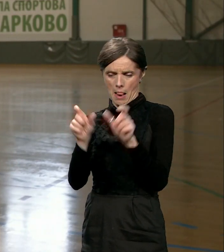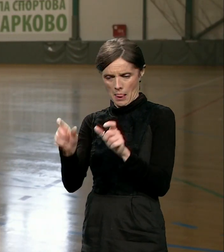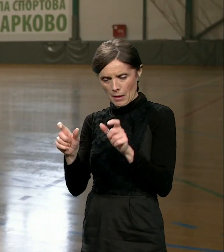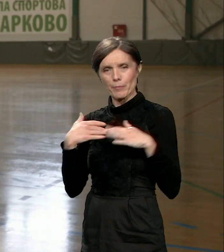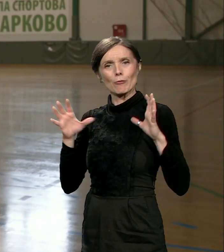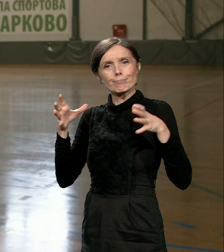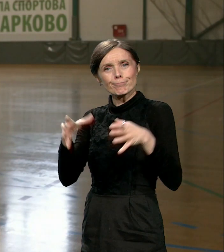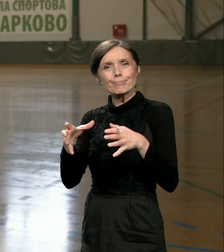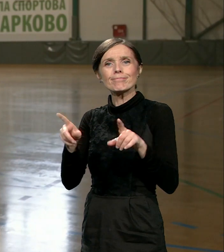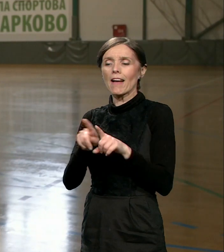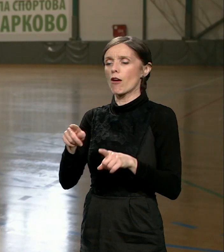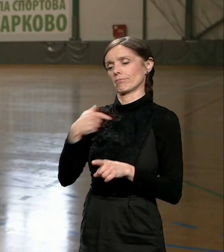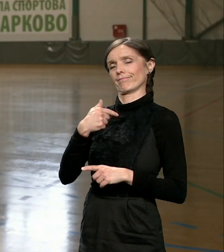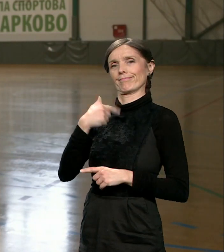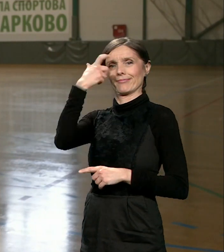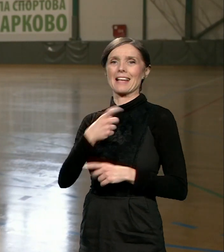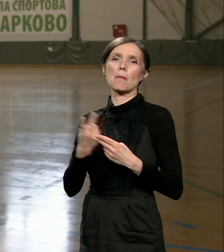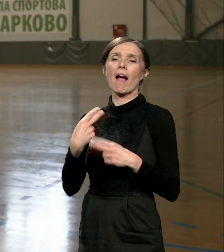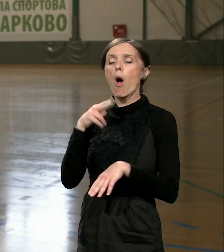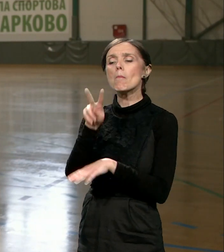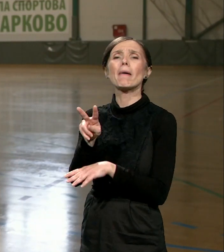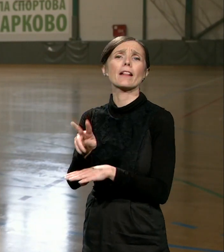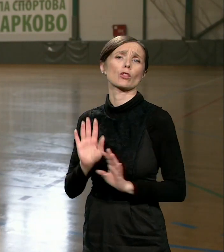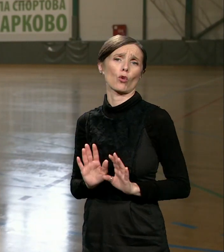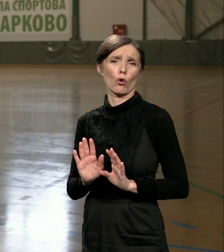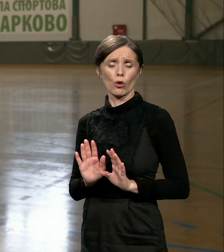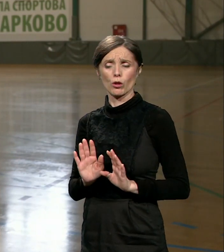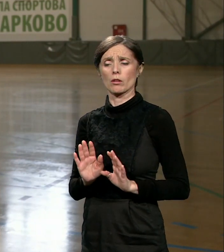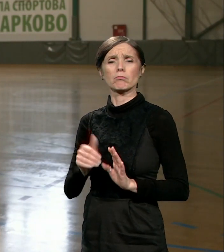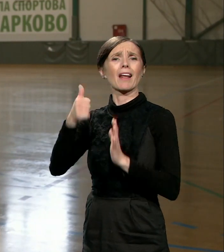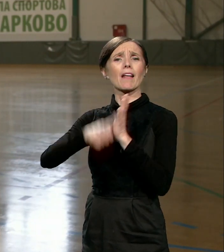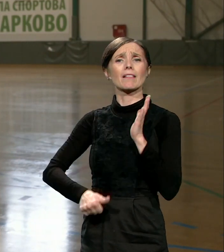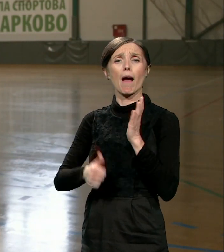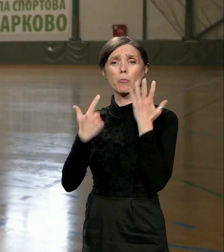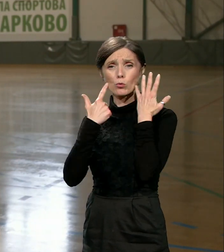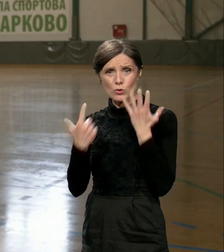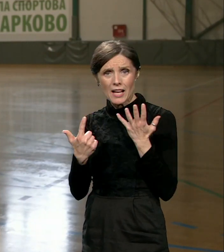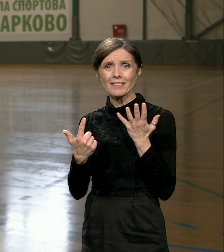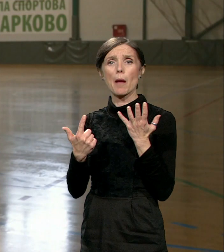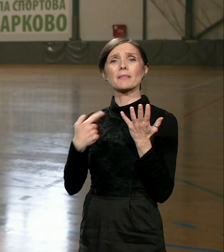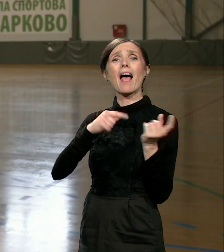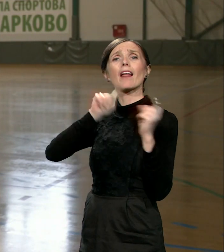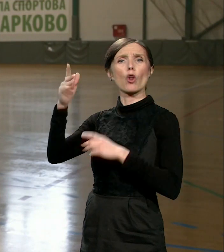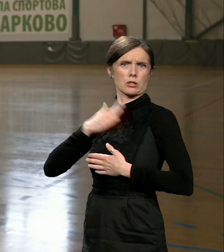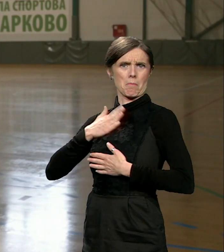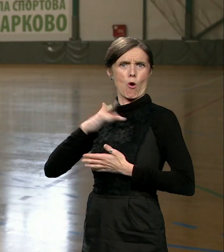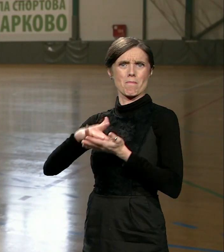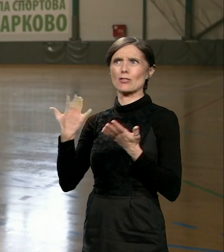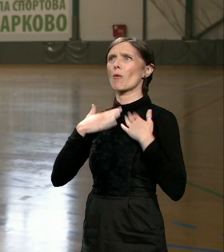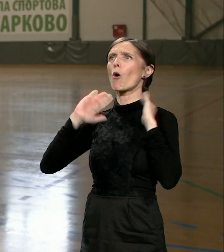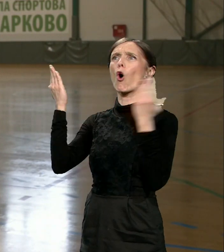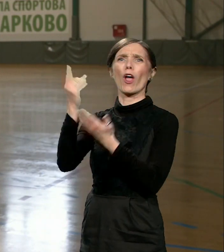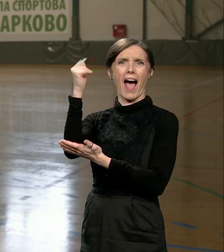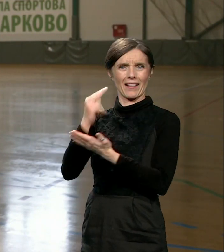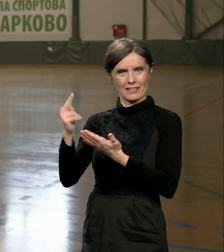ja imam ulogu mentora i jednom nedeljno se nalazim u mom ateljevu i ja usmeravam